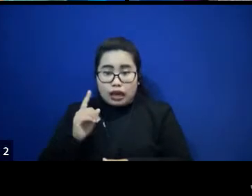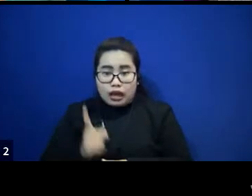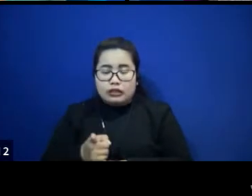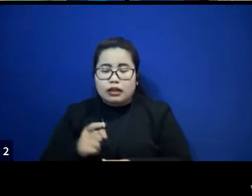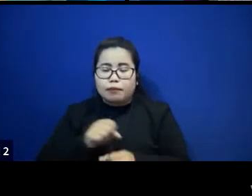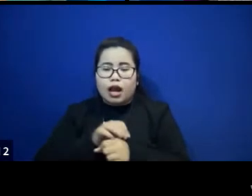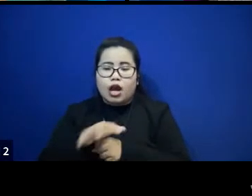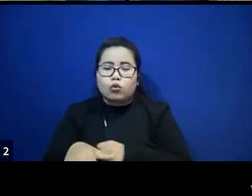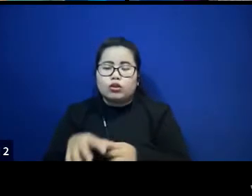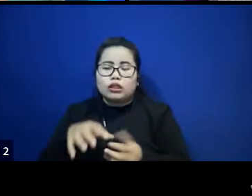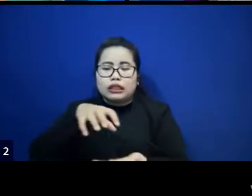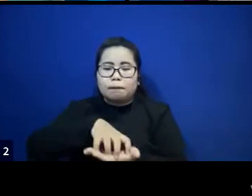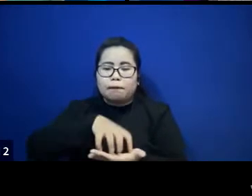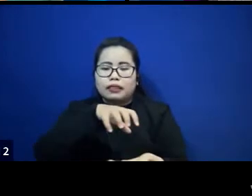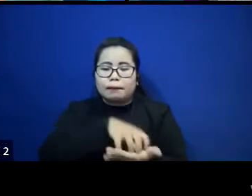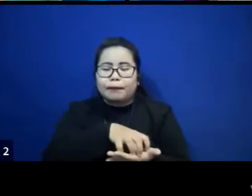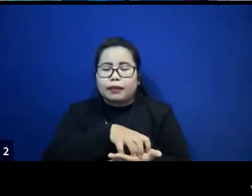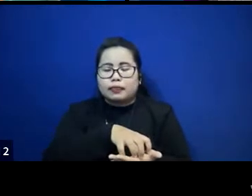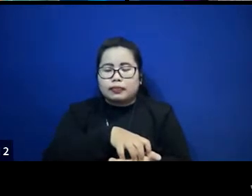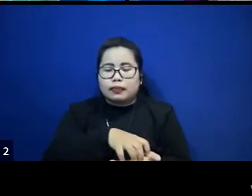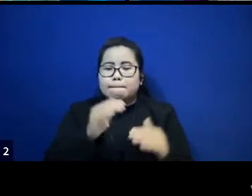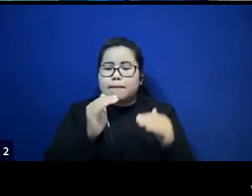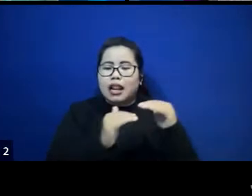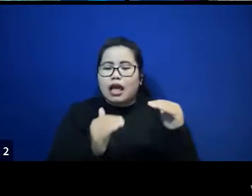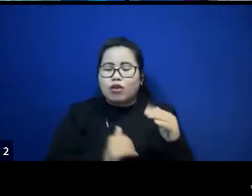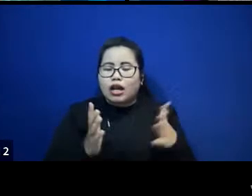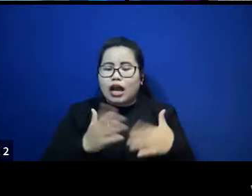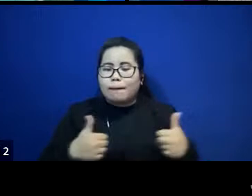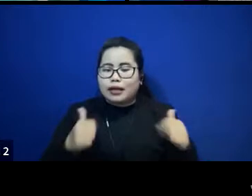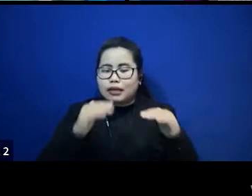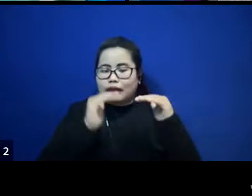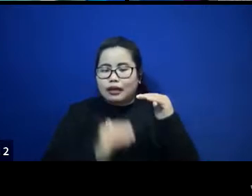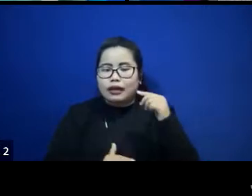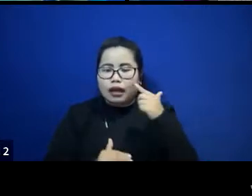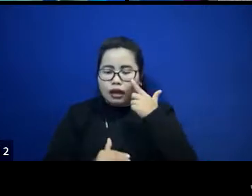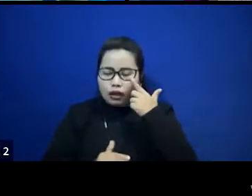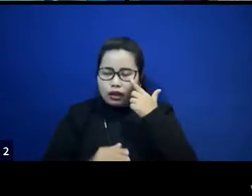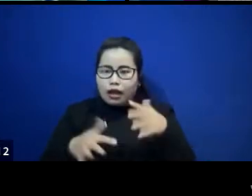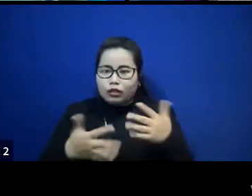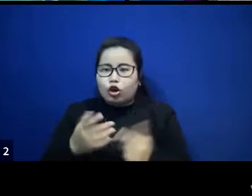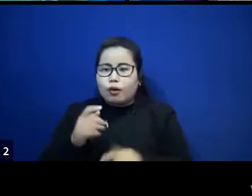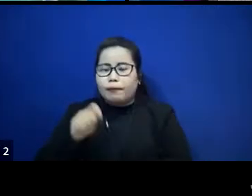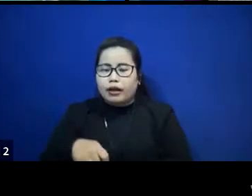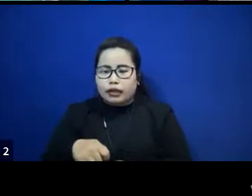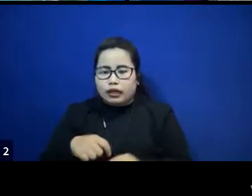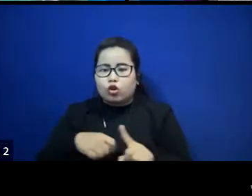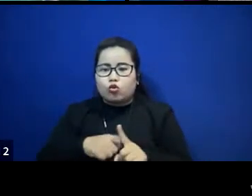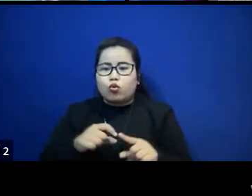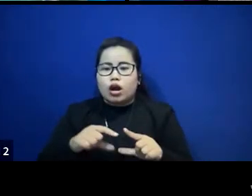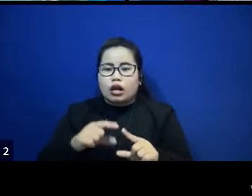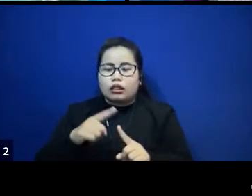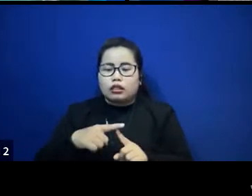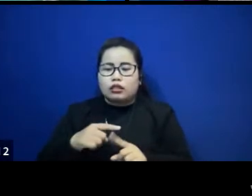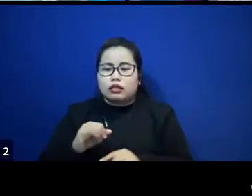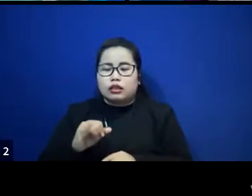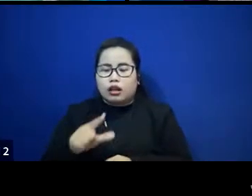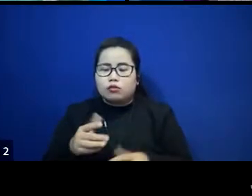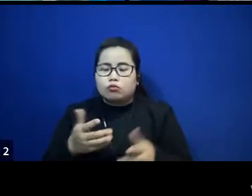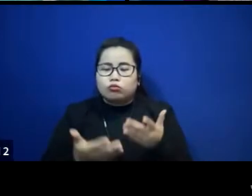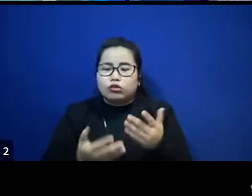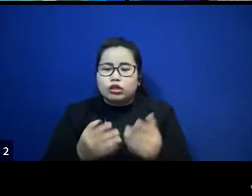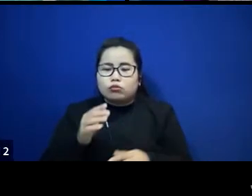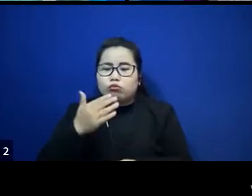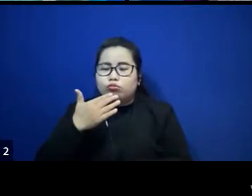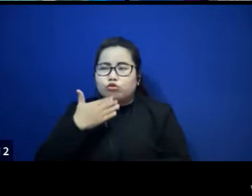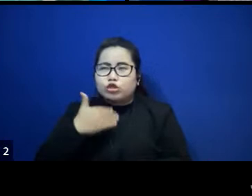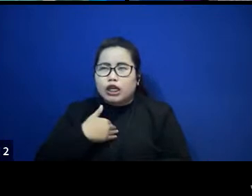sentralnya di tempat-tempat yang level amannya bunda menggunakan itu akun itu memerlukan suatu pengetahuan